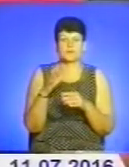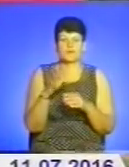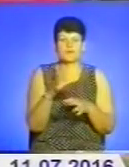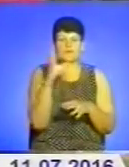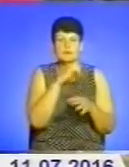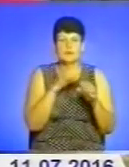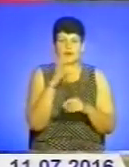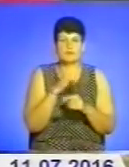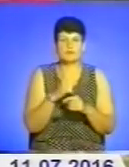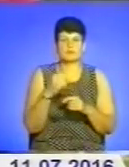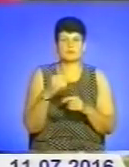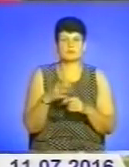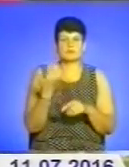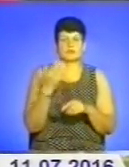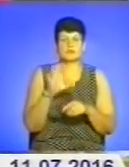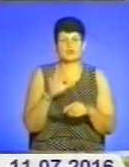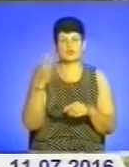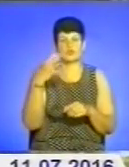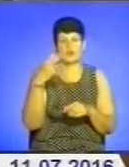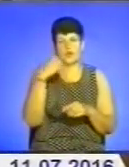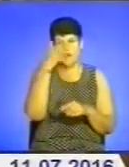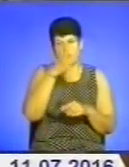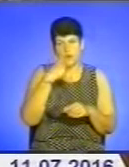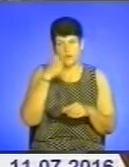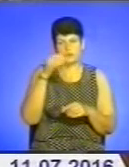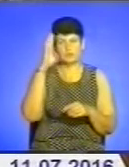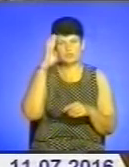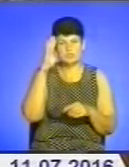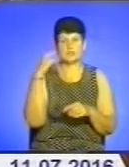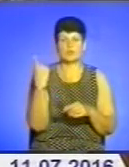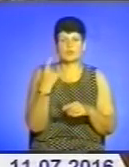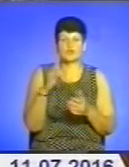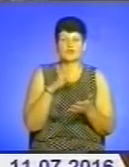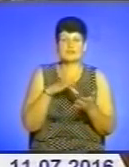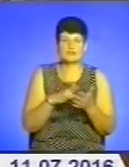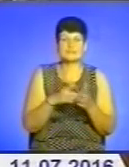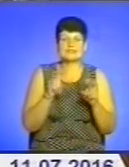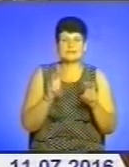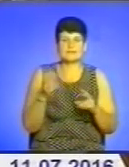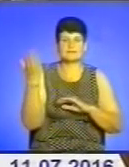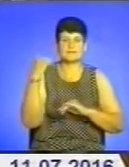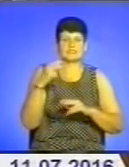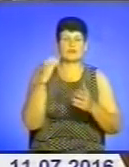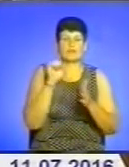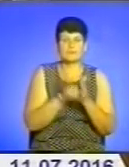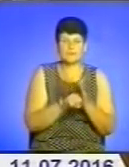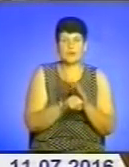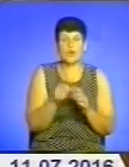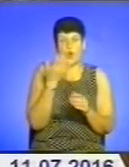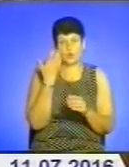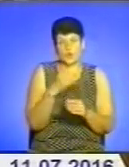за вбивство 47-річний житель обласного центру. В ході розробки вказаної групи при спробі вчинення чергової